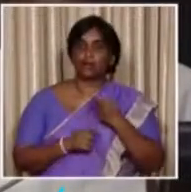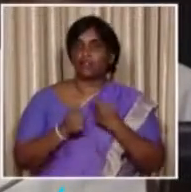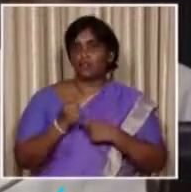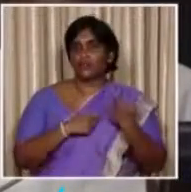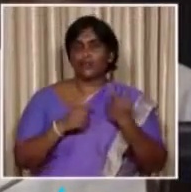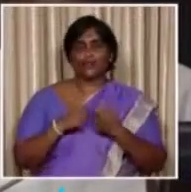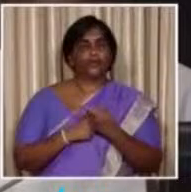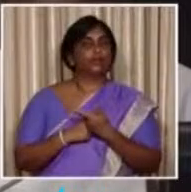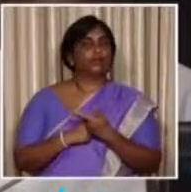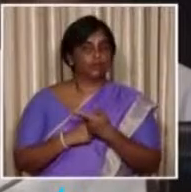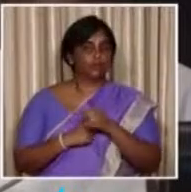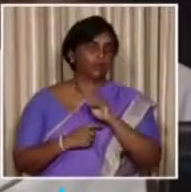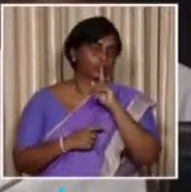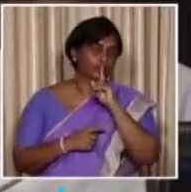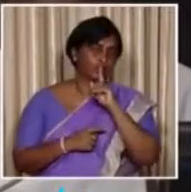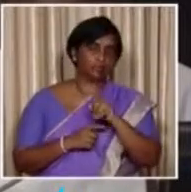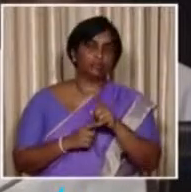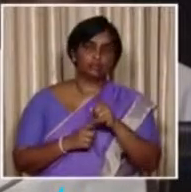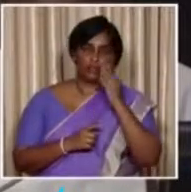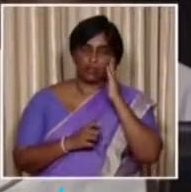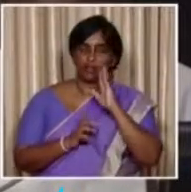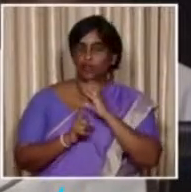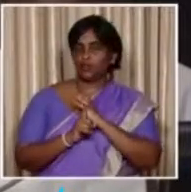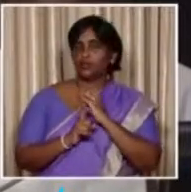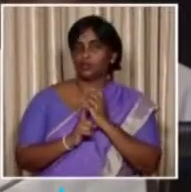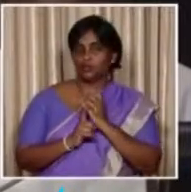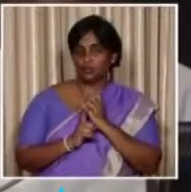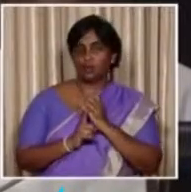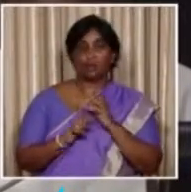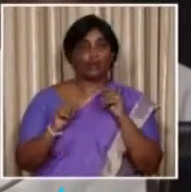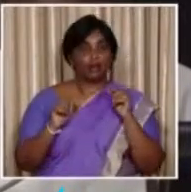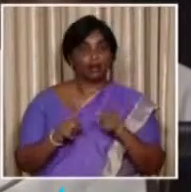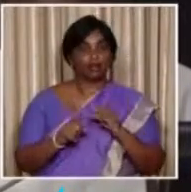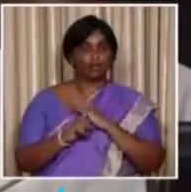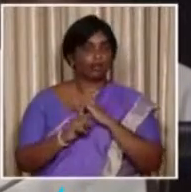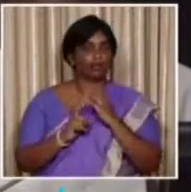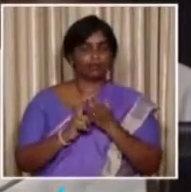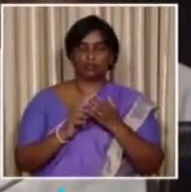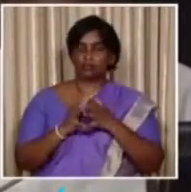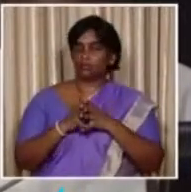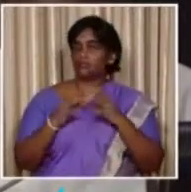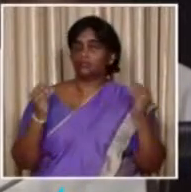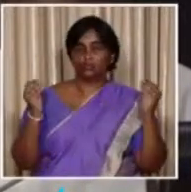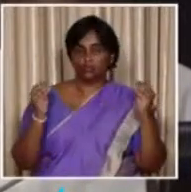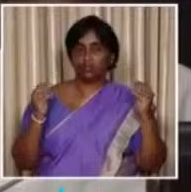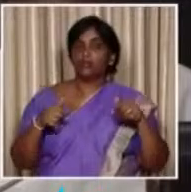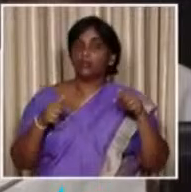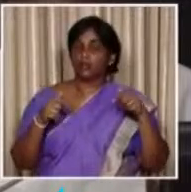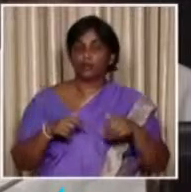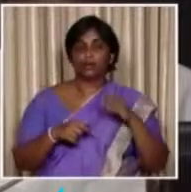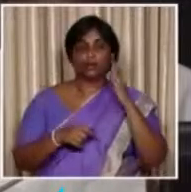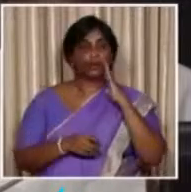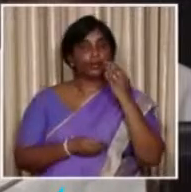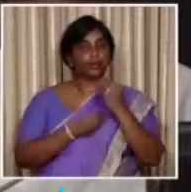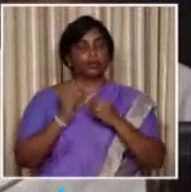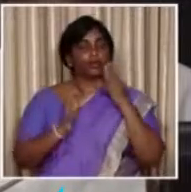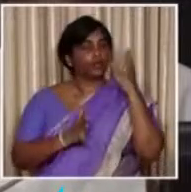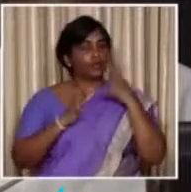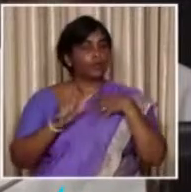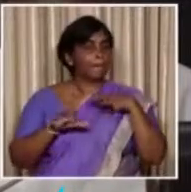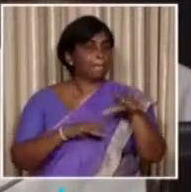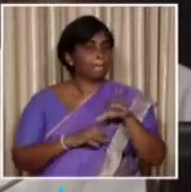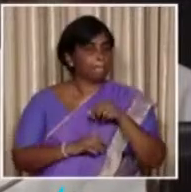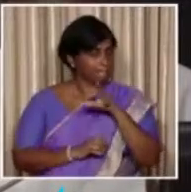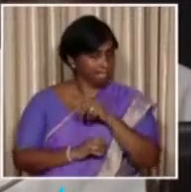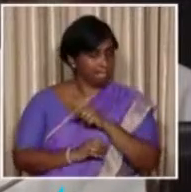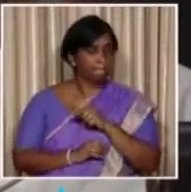මෙන්න විකුණුවා ඕක තමයි තියුණ සංස්කෘතිය අදේ සංස්කෘතියෙන් ඉවත් වෙලා එනවා අද විදේශ ආයතන මුළු ලෝකෙම භාවිතා